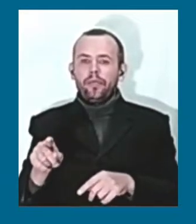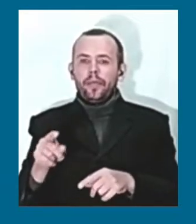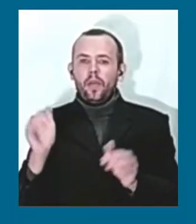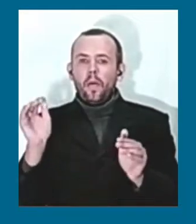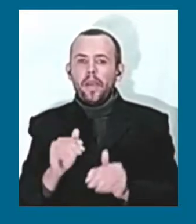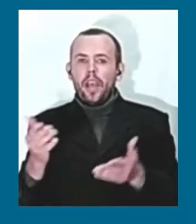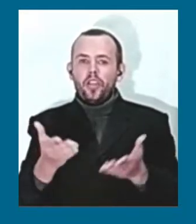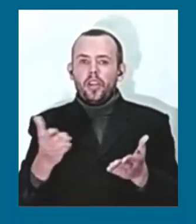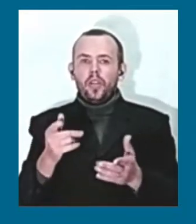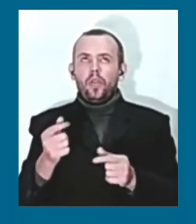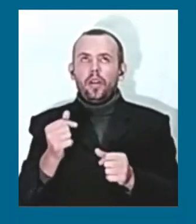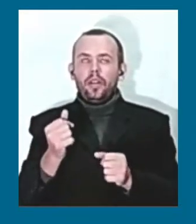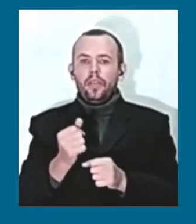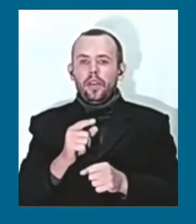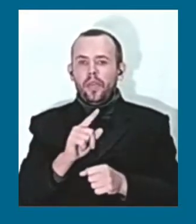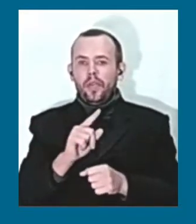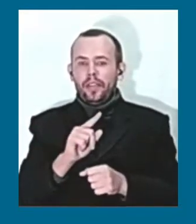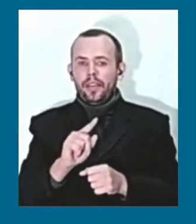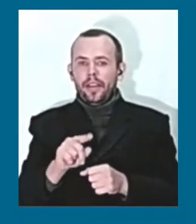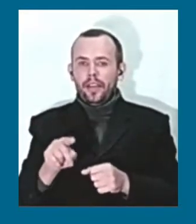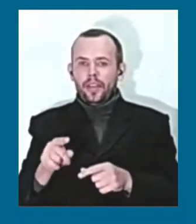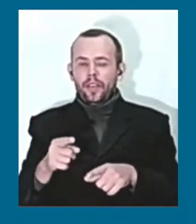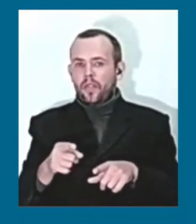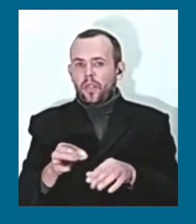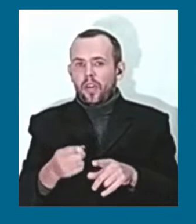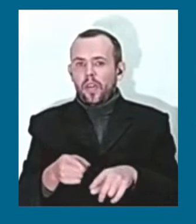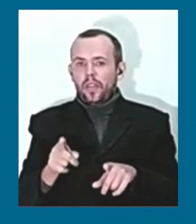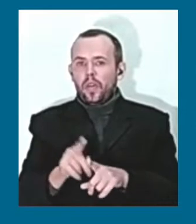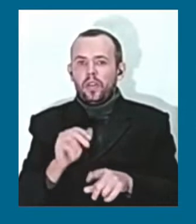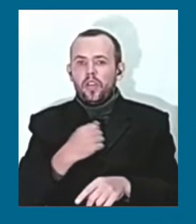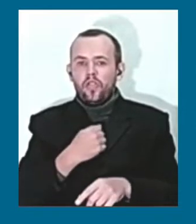они отвлекаются на это. Но это, к сожалению, это так было всегда.